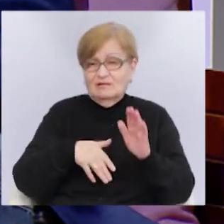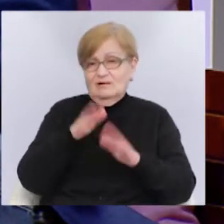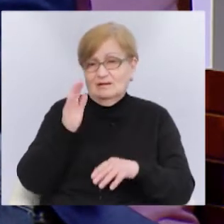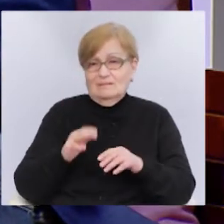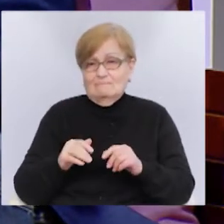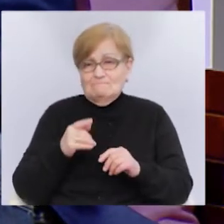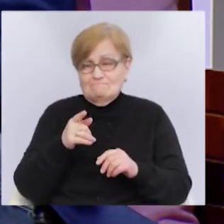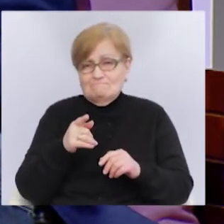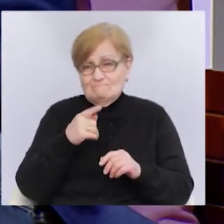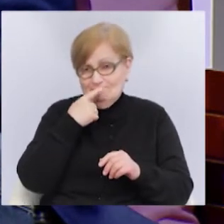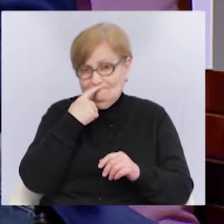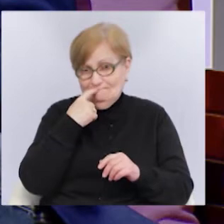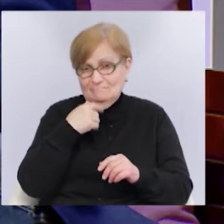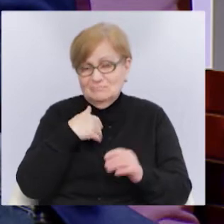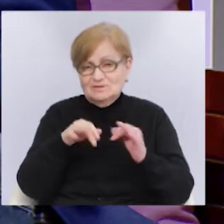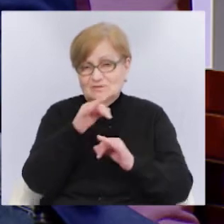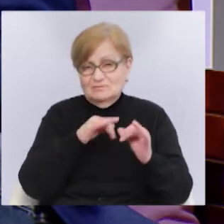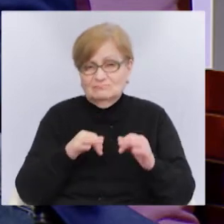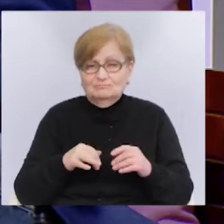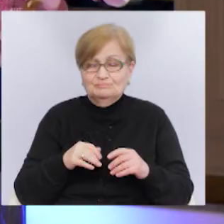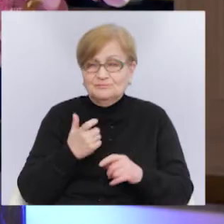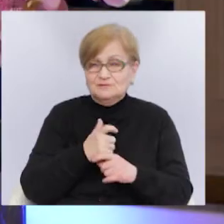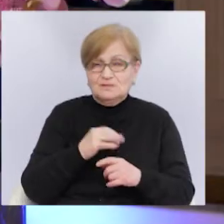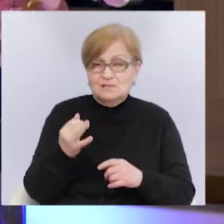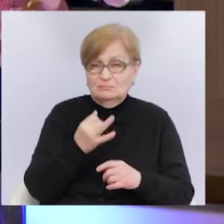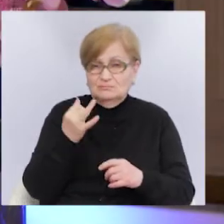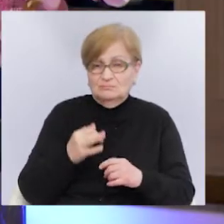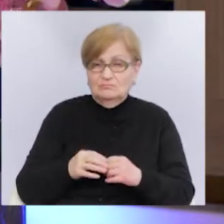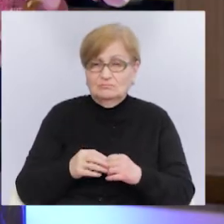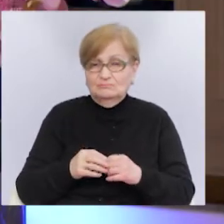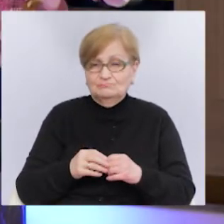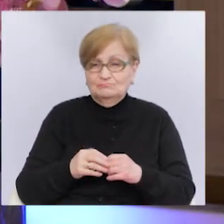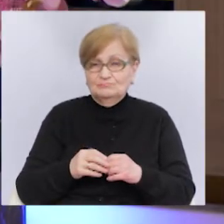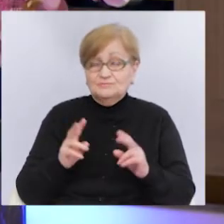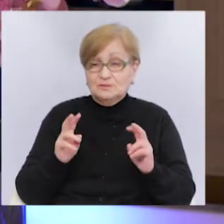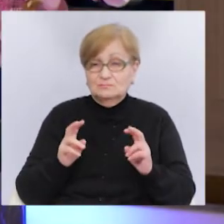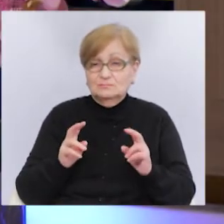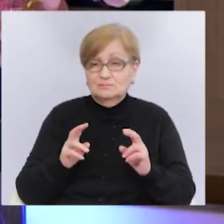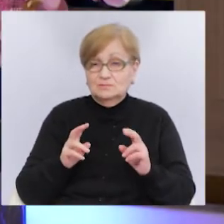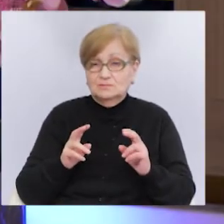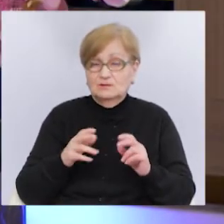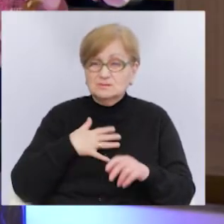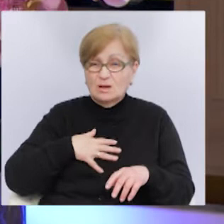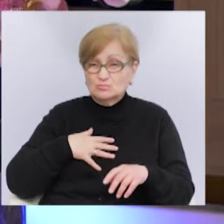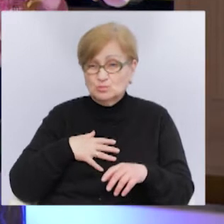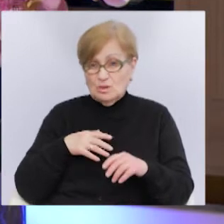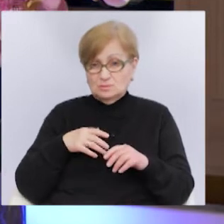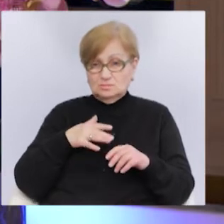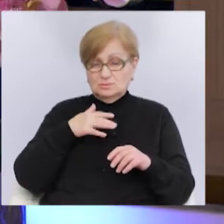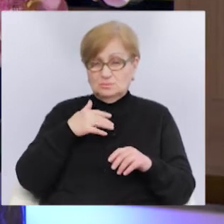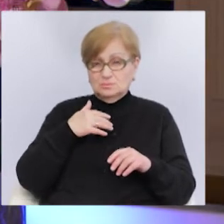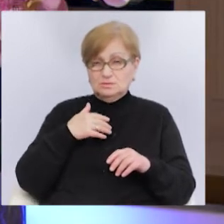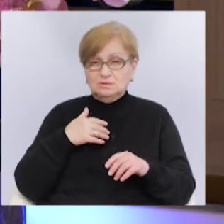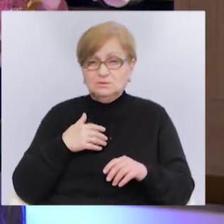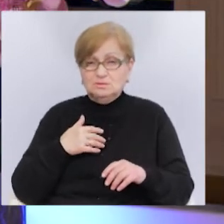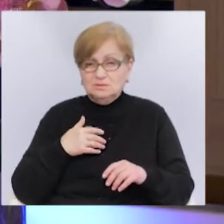უკვე ნინოს და ანასტასიას დაუბრუნდეთ. ესეც არის ძალიან მნიშვნელოვანი თემა და სამწუხაროდ ჩვენ ახლა